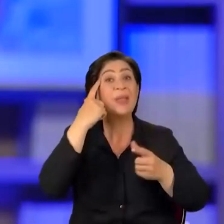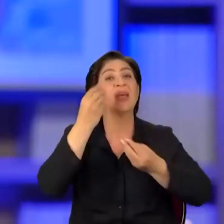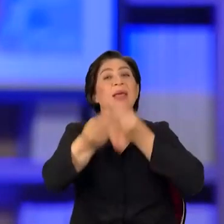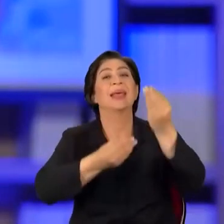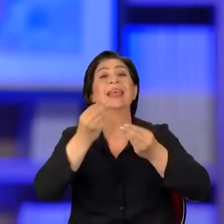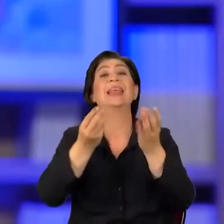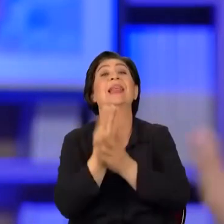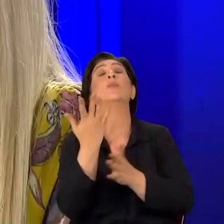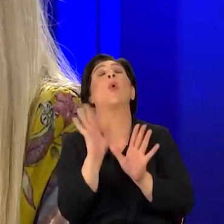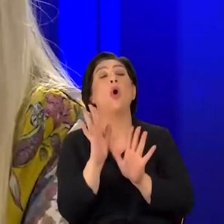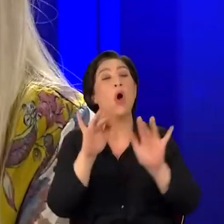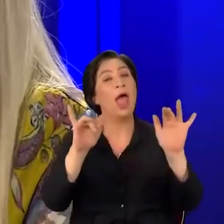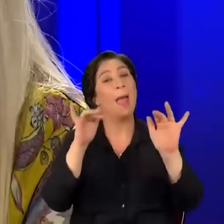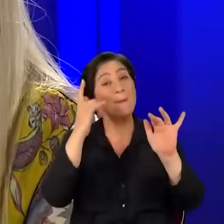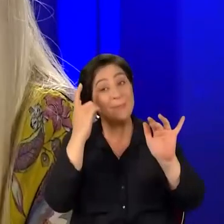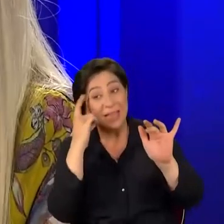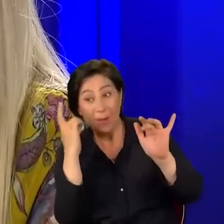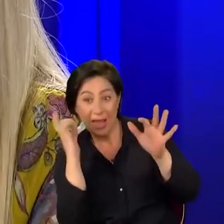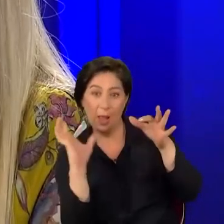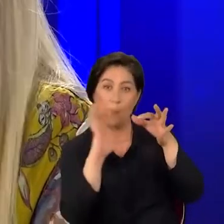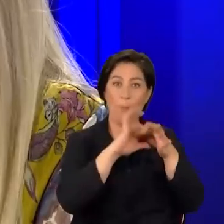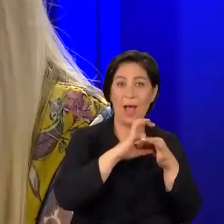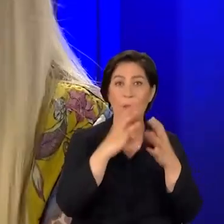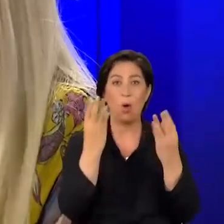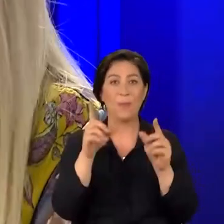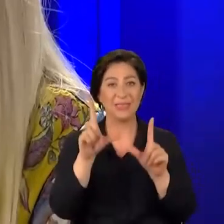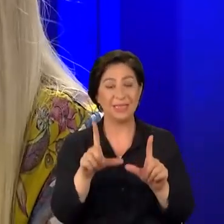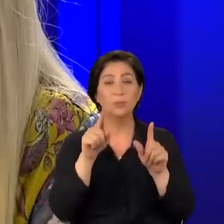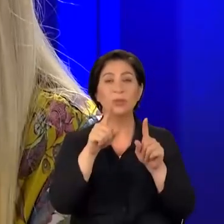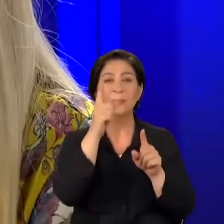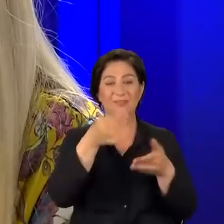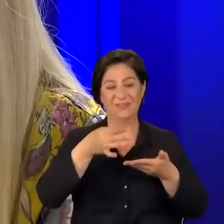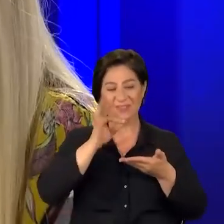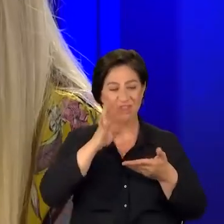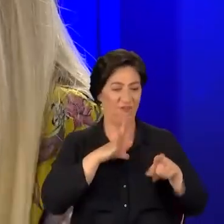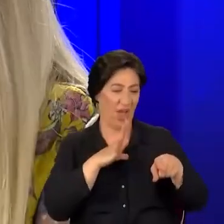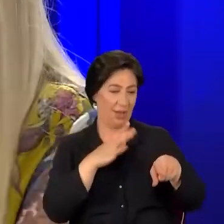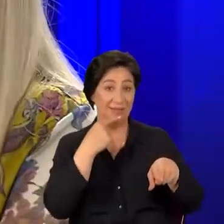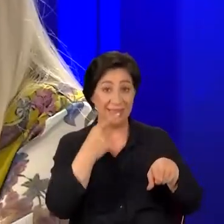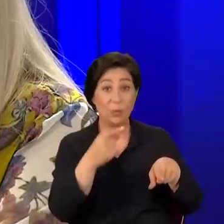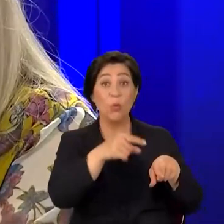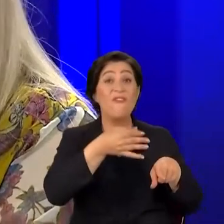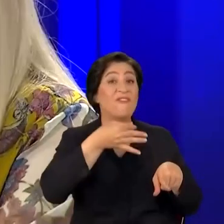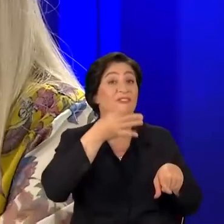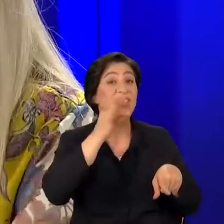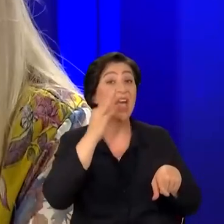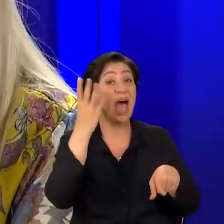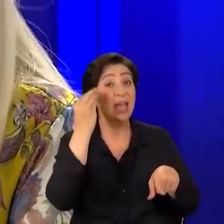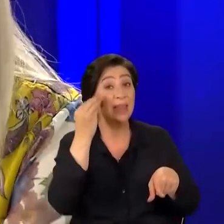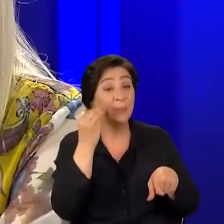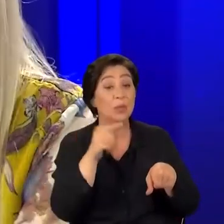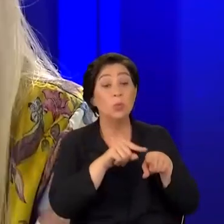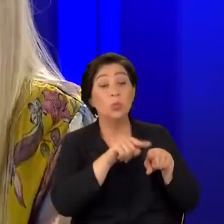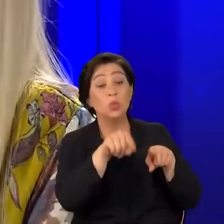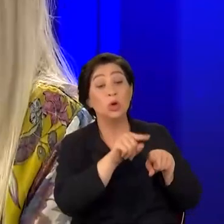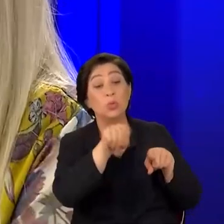ibaret olmamalı. Bilgiyi bilgiye bağlayabilen bir şeyler olmalı. Yani burada bir fincan var dediğiniz zaman bu fincanın anlamını, diğer